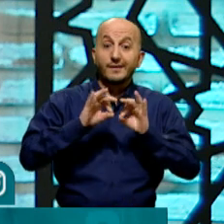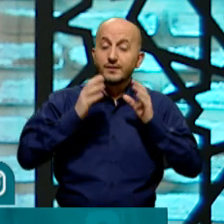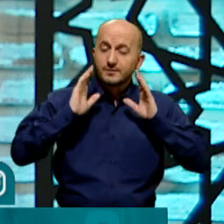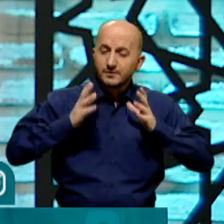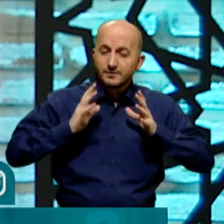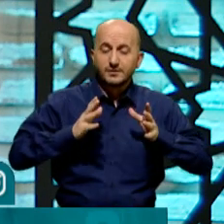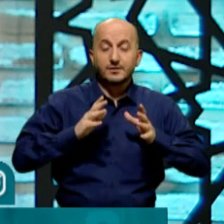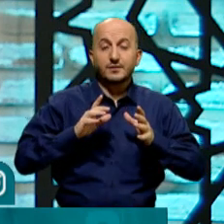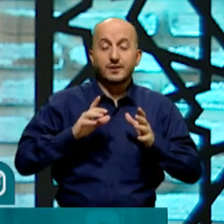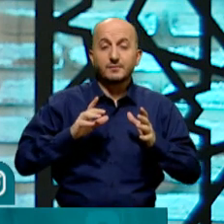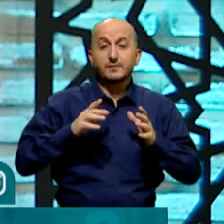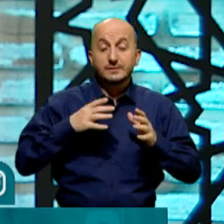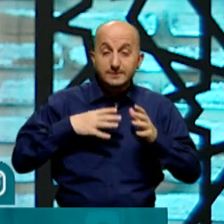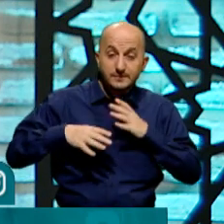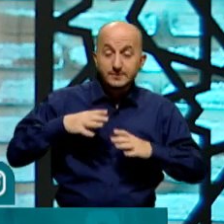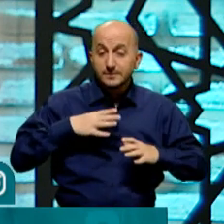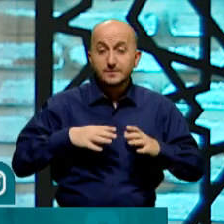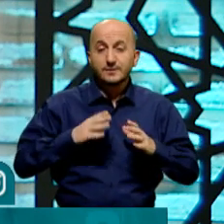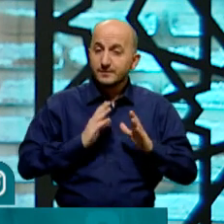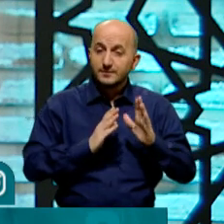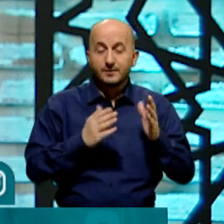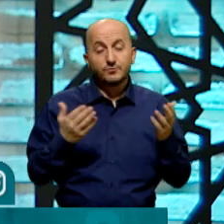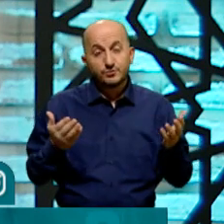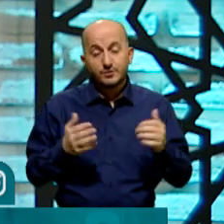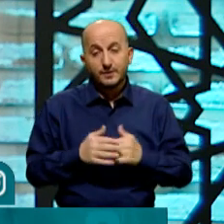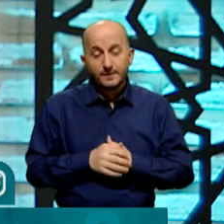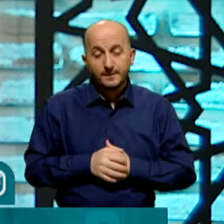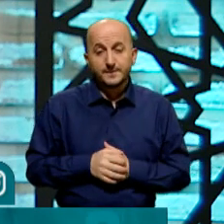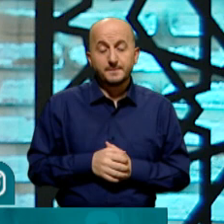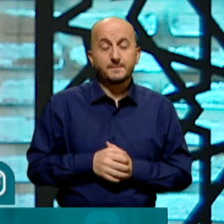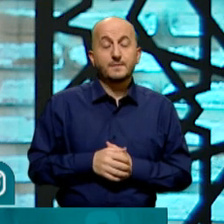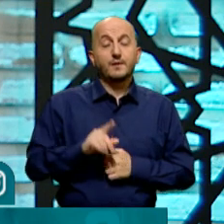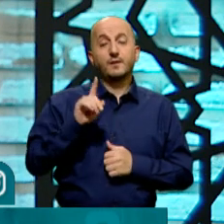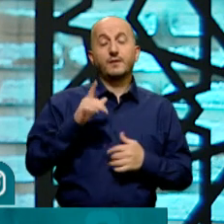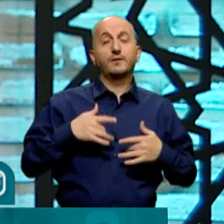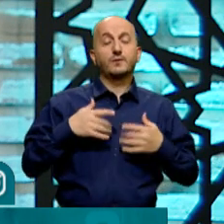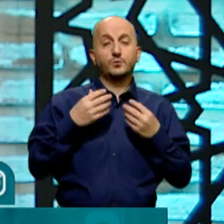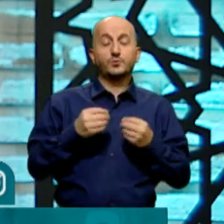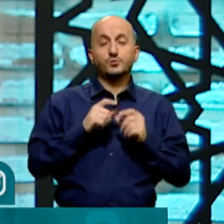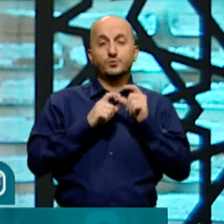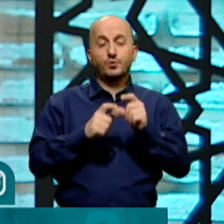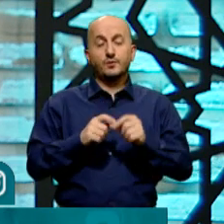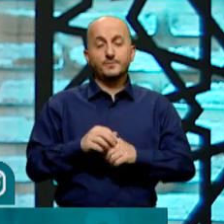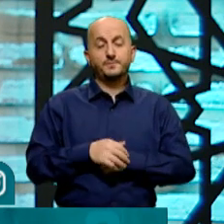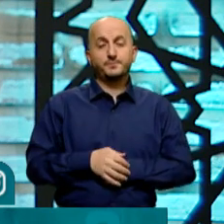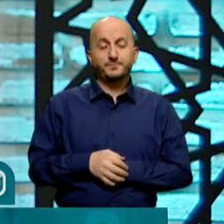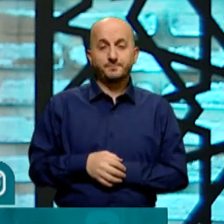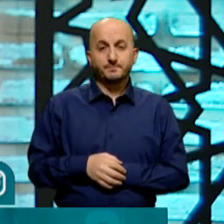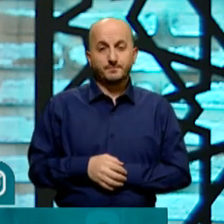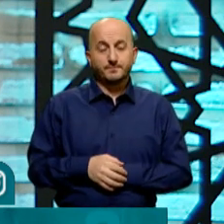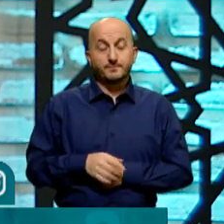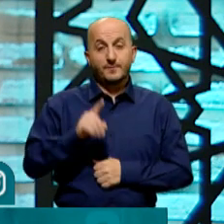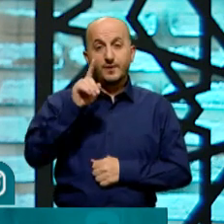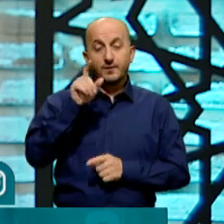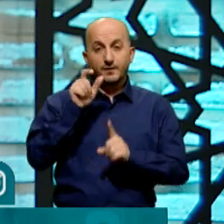kılmışsa biz de o şekilde kılmaya devam edelim. İnşallah. Allah razı olsun. Peki soralım efendim Şaban Bey. Cümleten hocam.